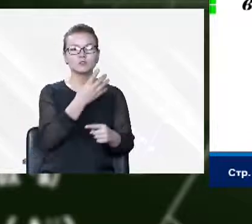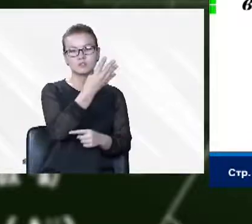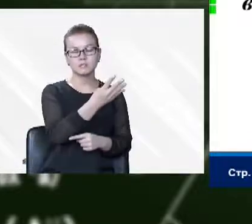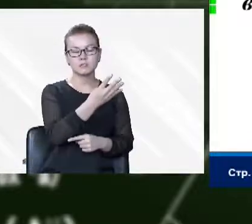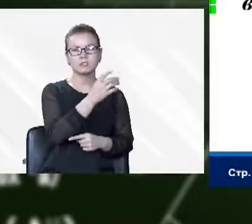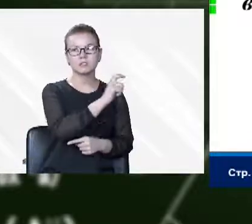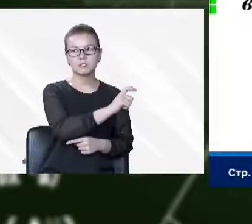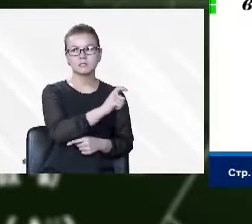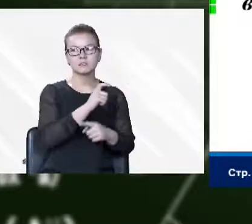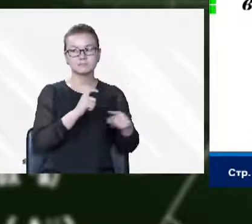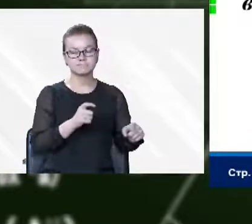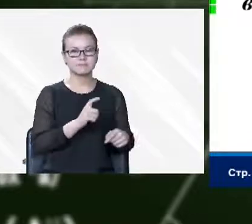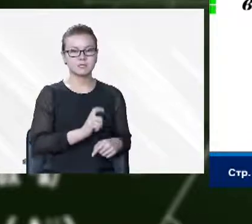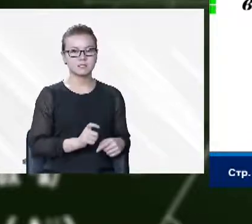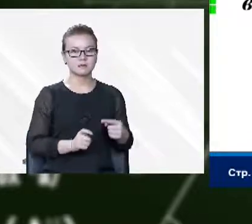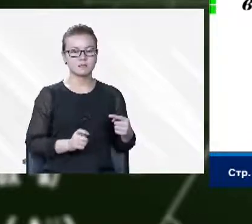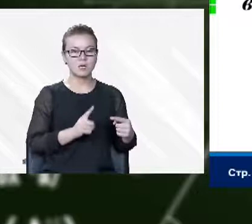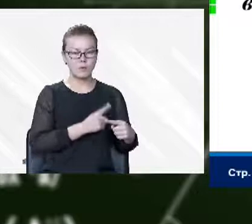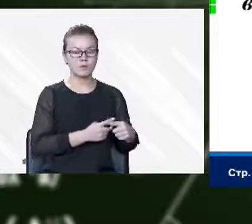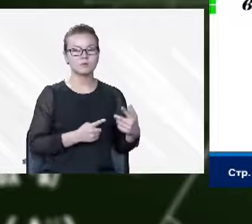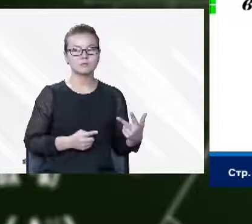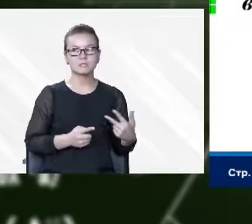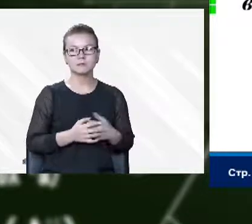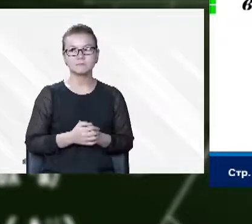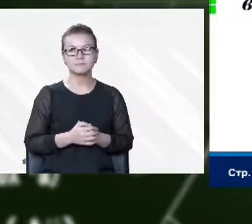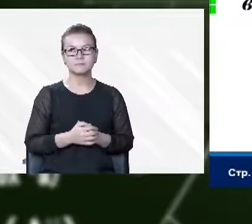сумму x и 3.